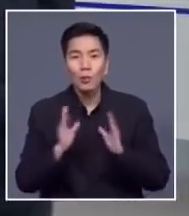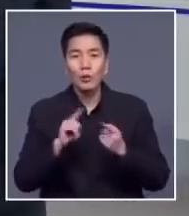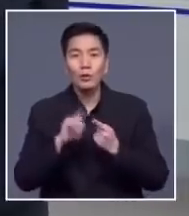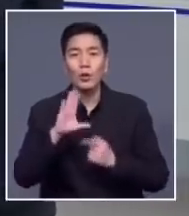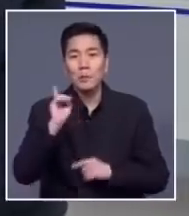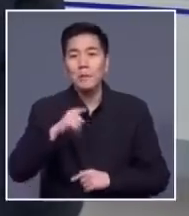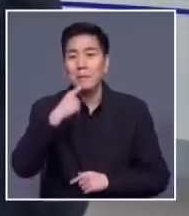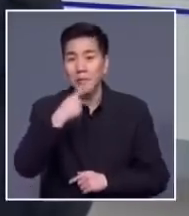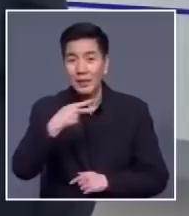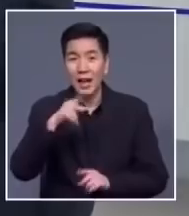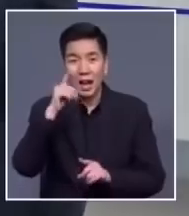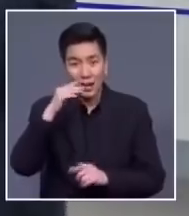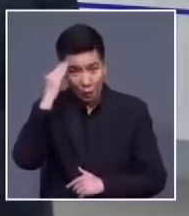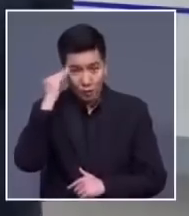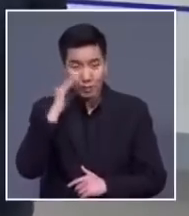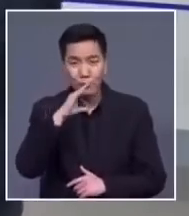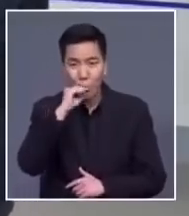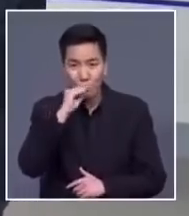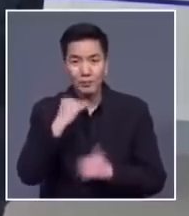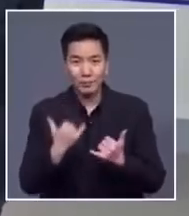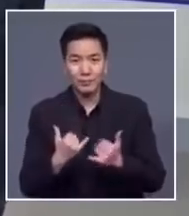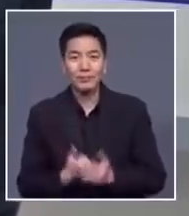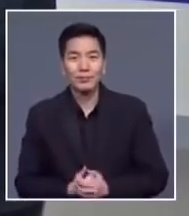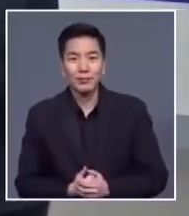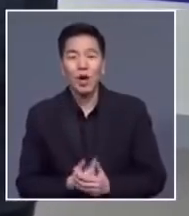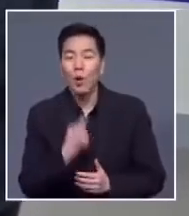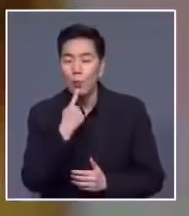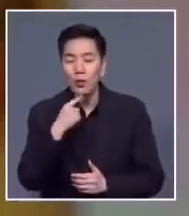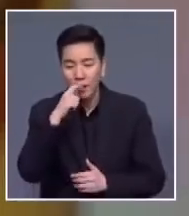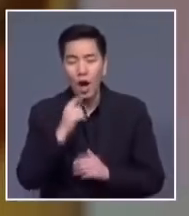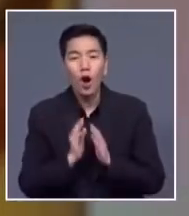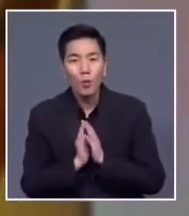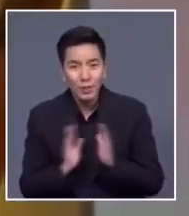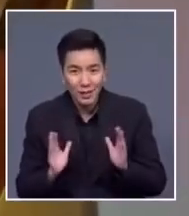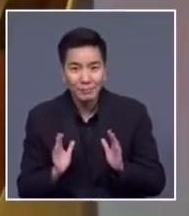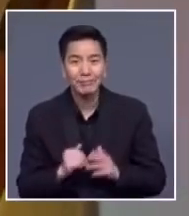니다 감사합니다 고맙습니다 네고근카 고근카